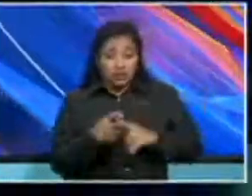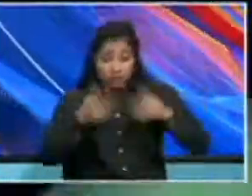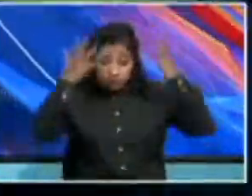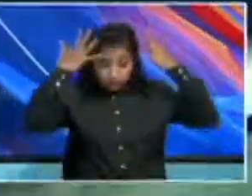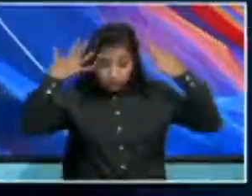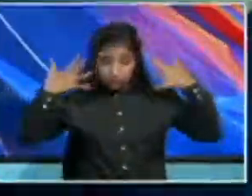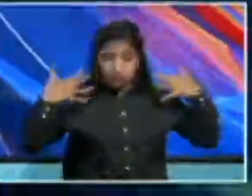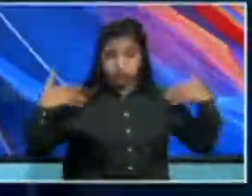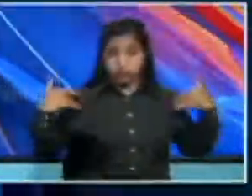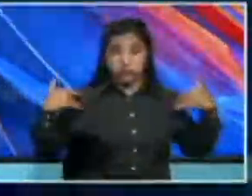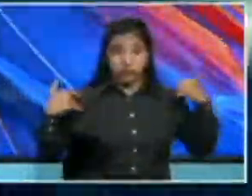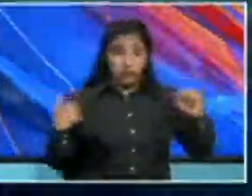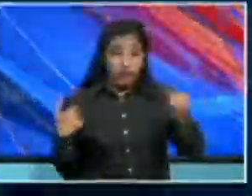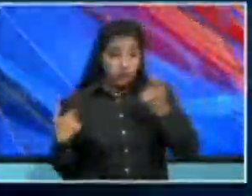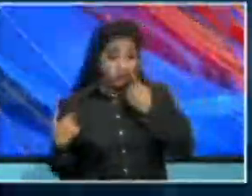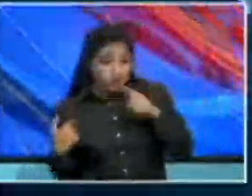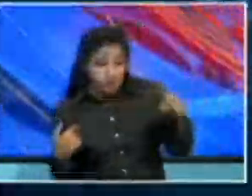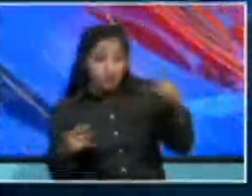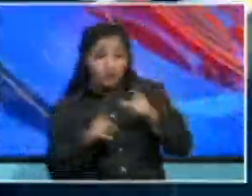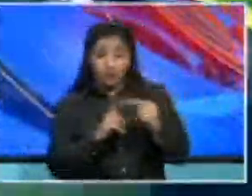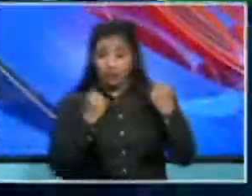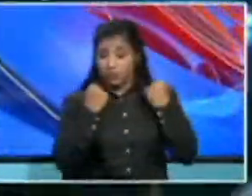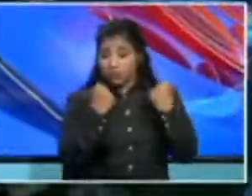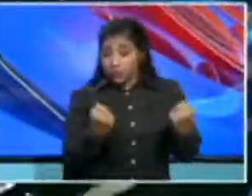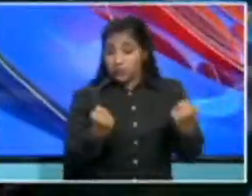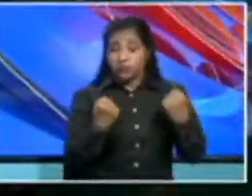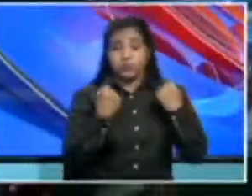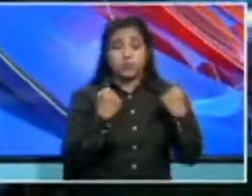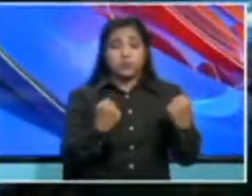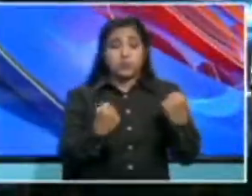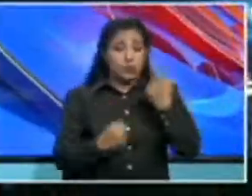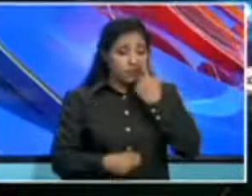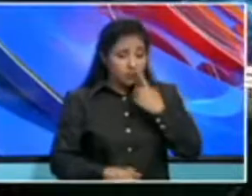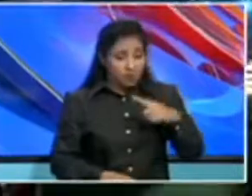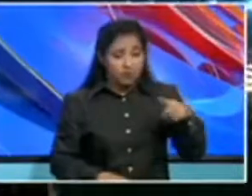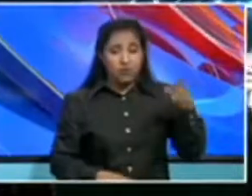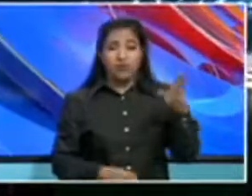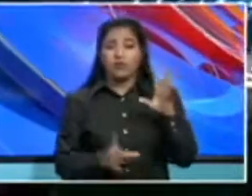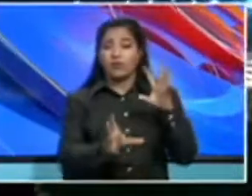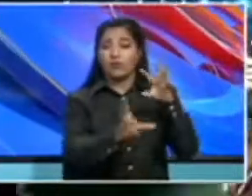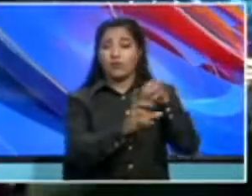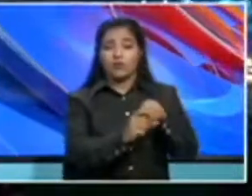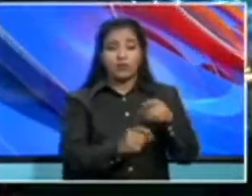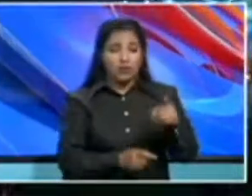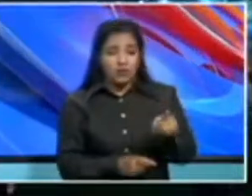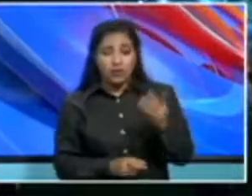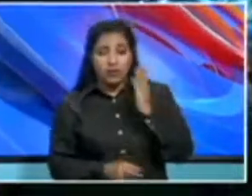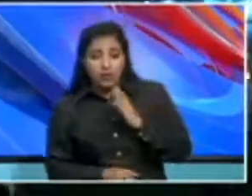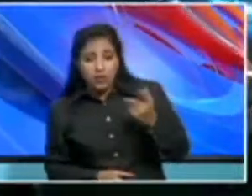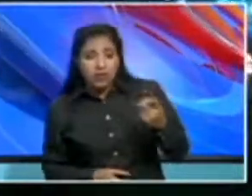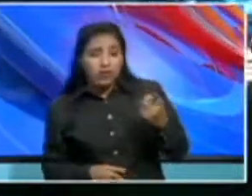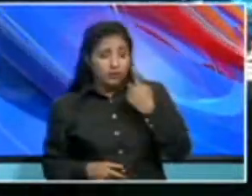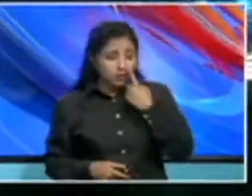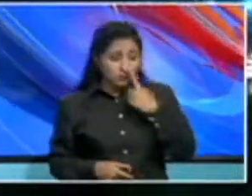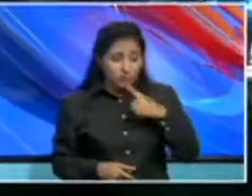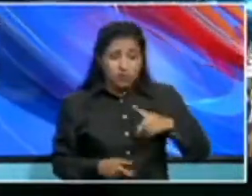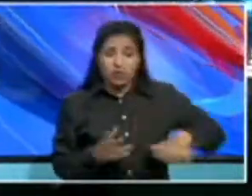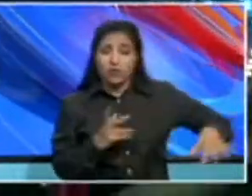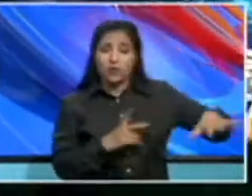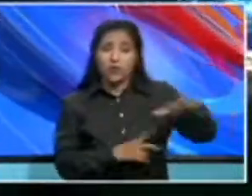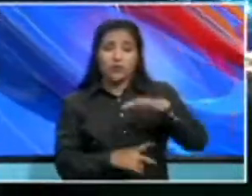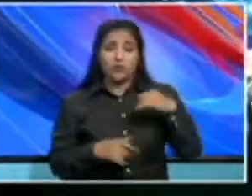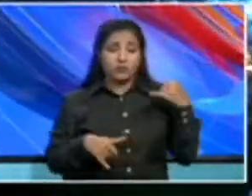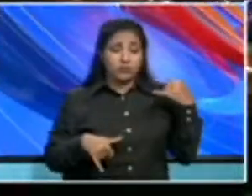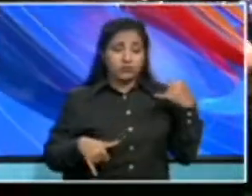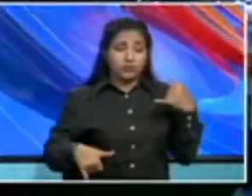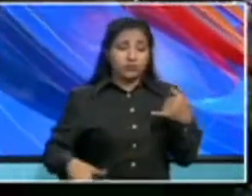जगाड़ तू देखाड़ शक्ति गुर्जरी प्रेत रीत थी अजीत